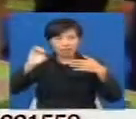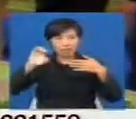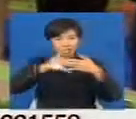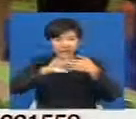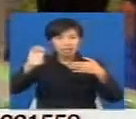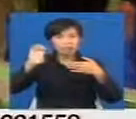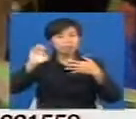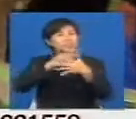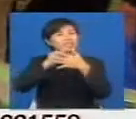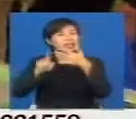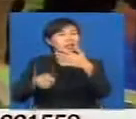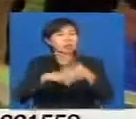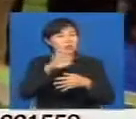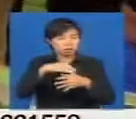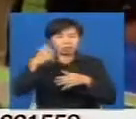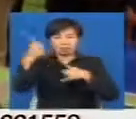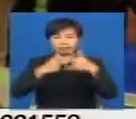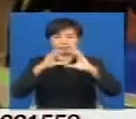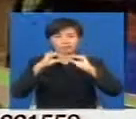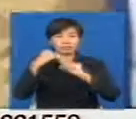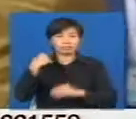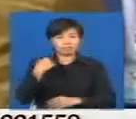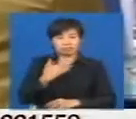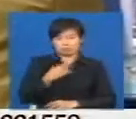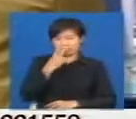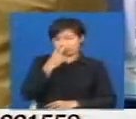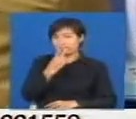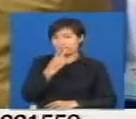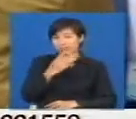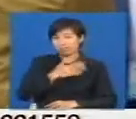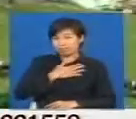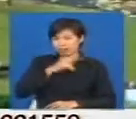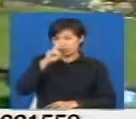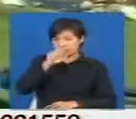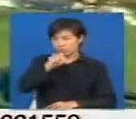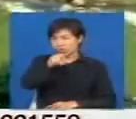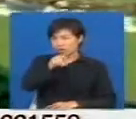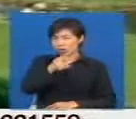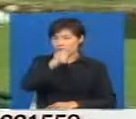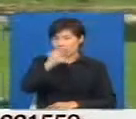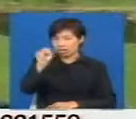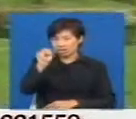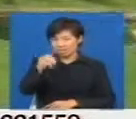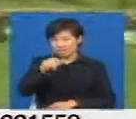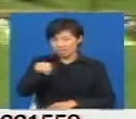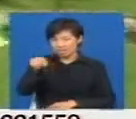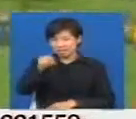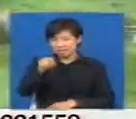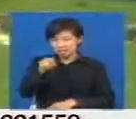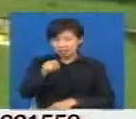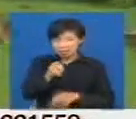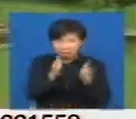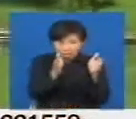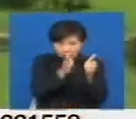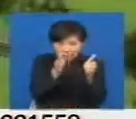กันจะพูดก็พูดนะผมนี่ผมเป็นข้อสังเกตผมเองนะองค์กรของสหประชาชาติเหล่านี้แต่ละองค์กรก็ใหญ่นะเขาต่างคนต่าง